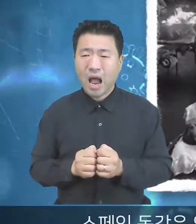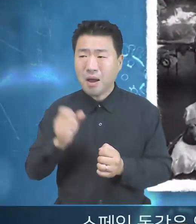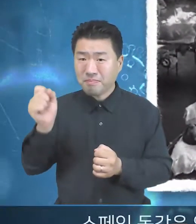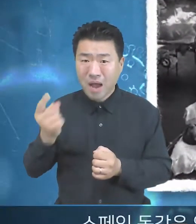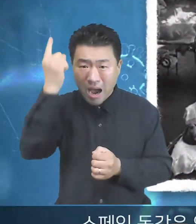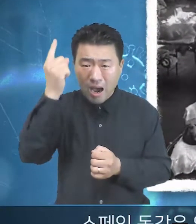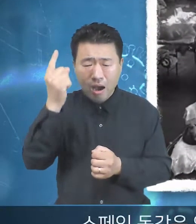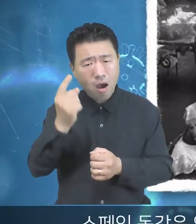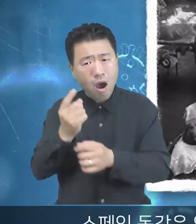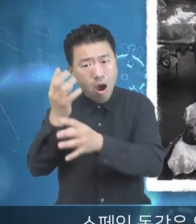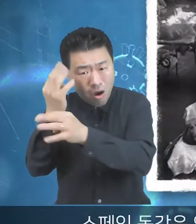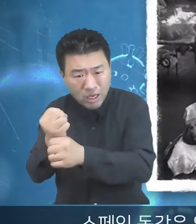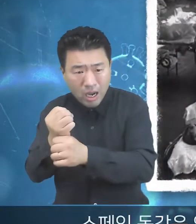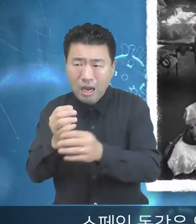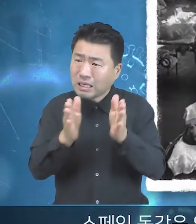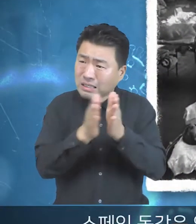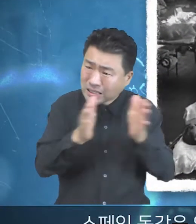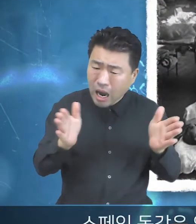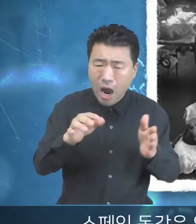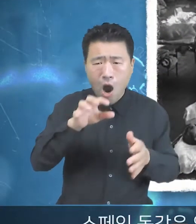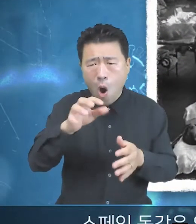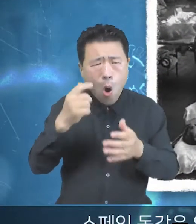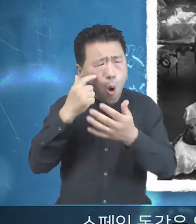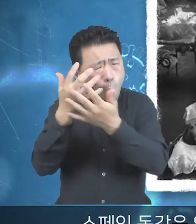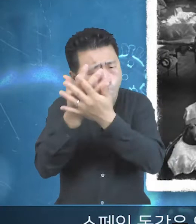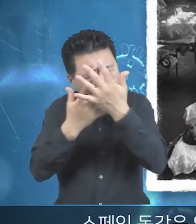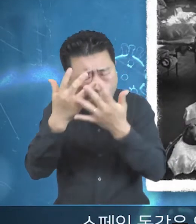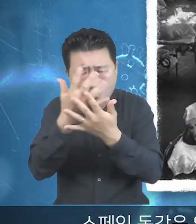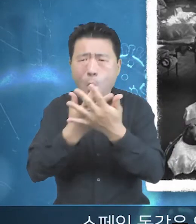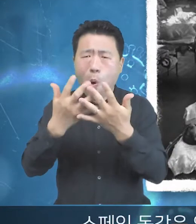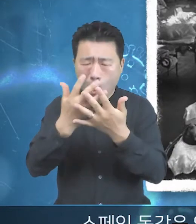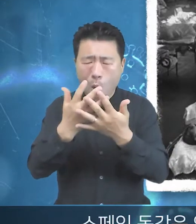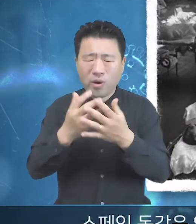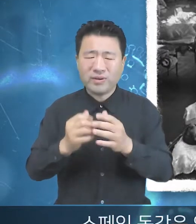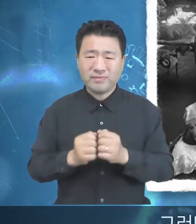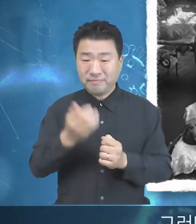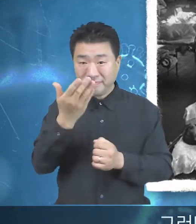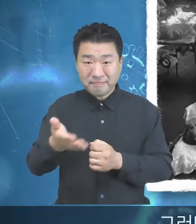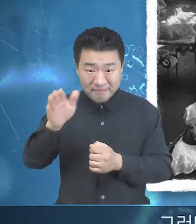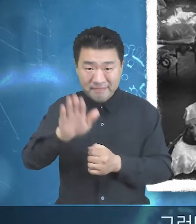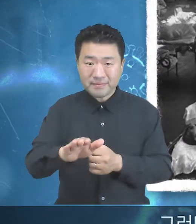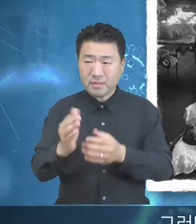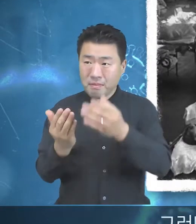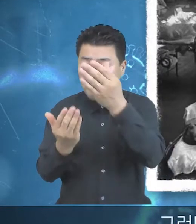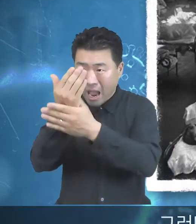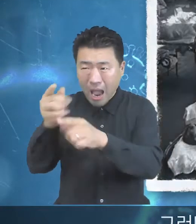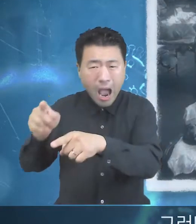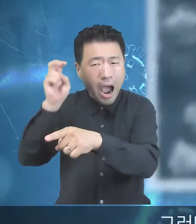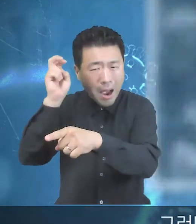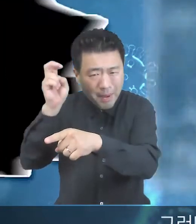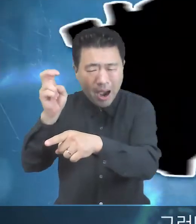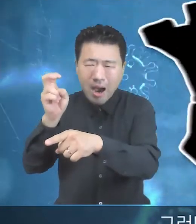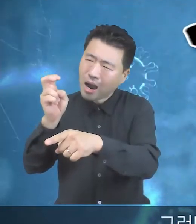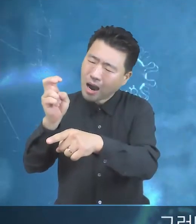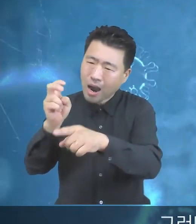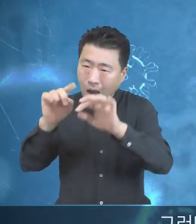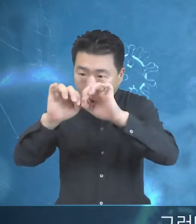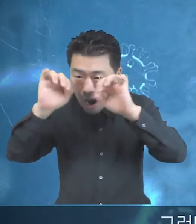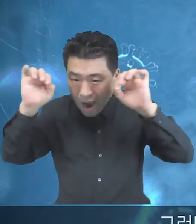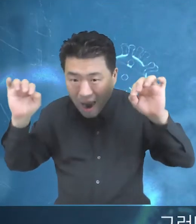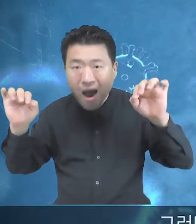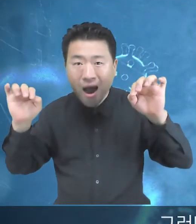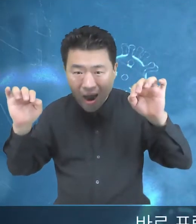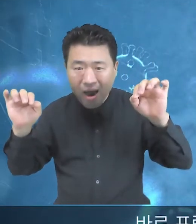스페인 독감은 언제 어디서 시작되었는지 정확한 정보를 알기 어려운데요. 그러나 발생지로 여겨지는 유력한